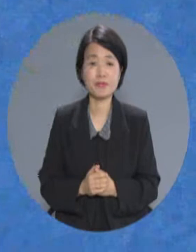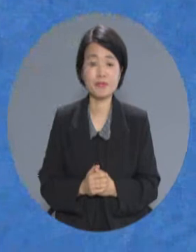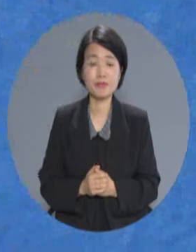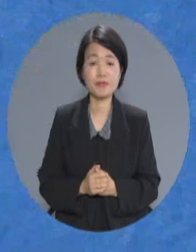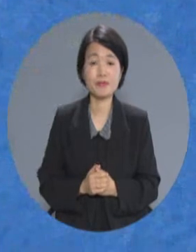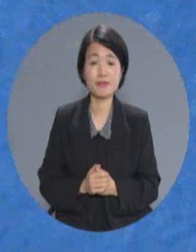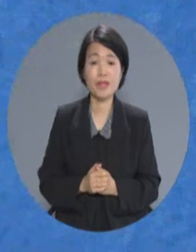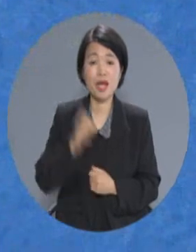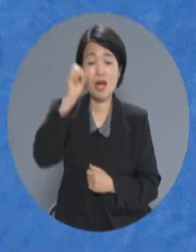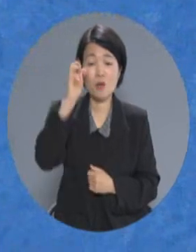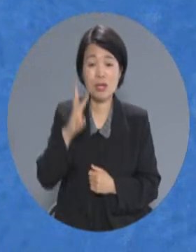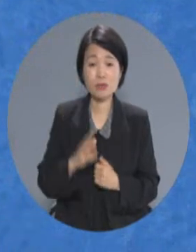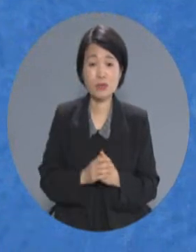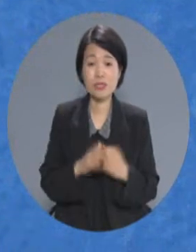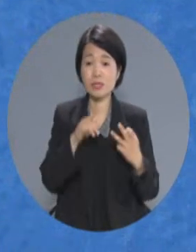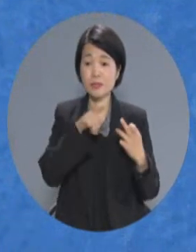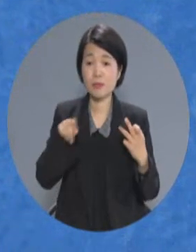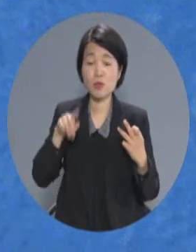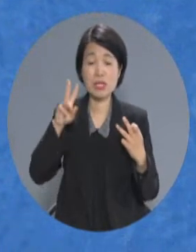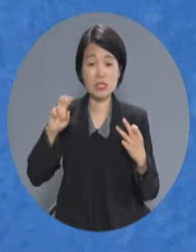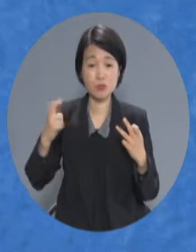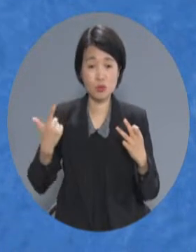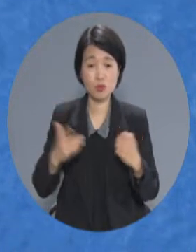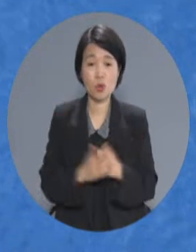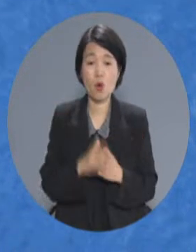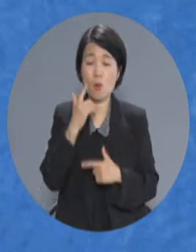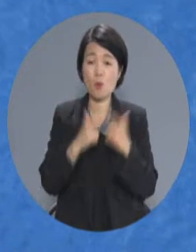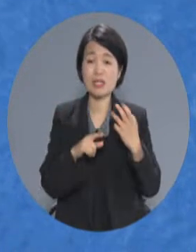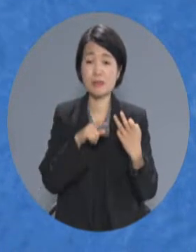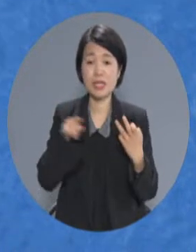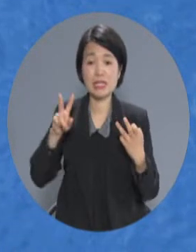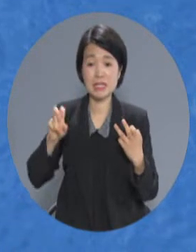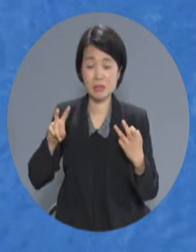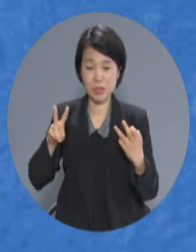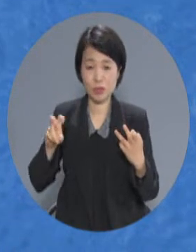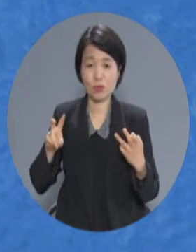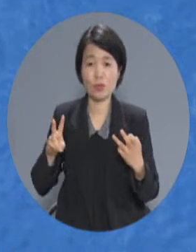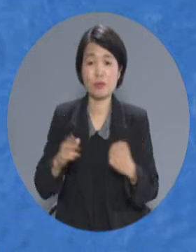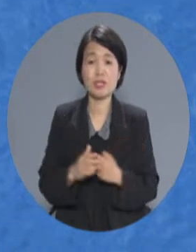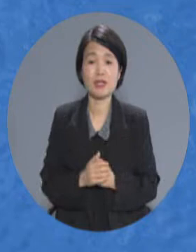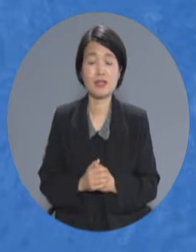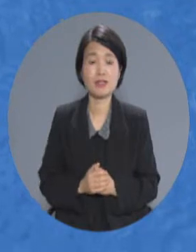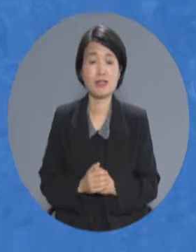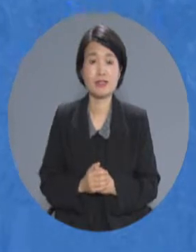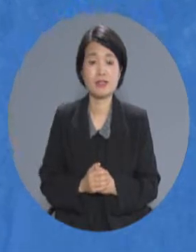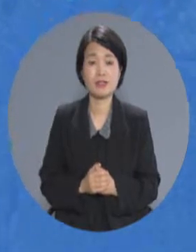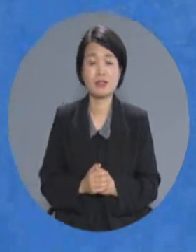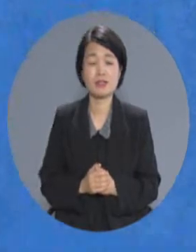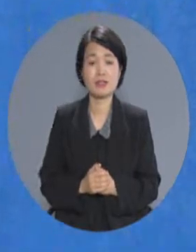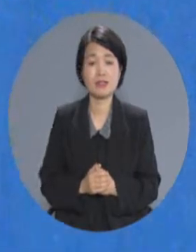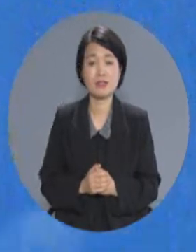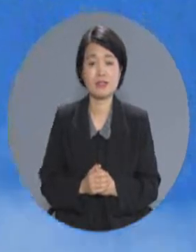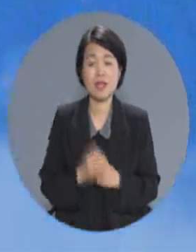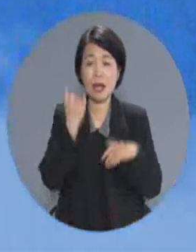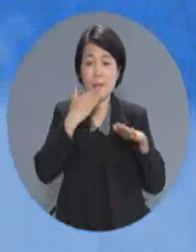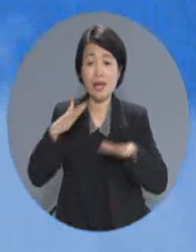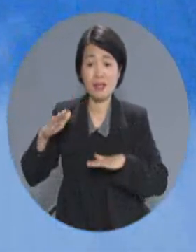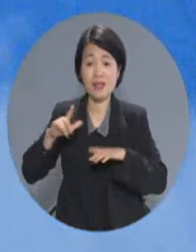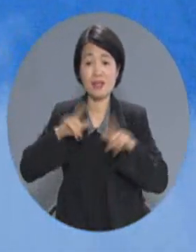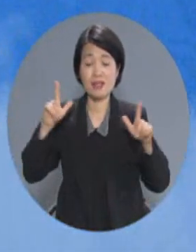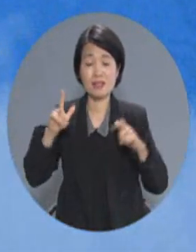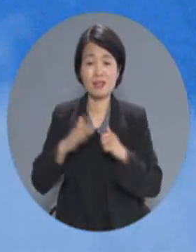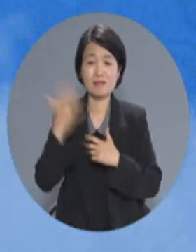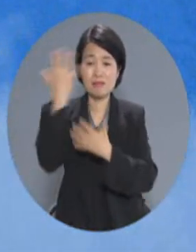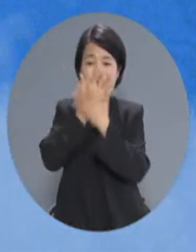또 방주는 13도 에서 26도 못 보내 14도 에서 22도 를 기록하게 씁니다 바다날씨 도 여전히